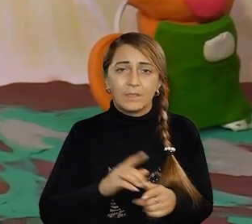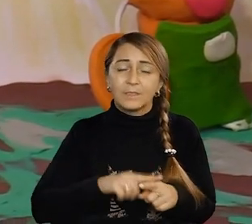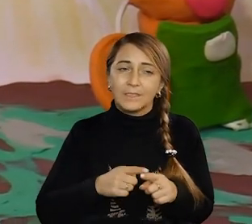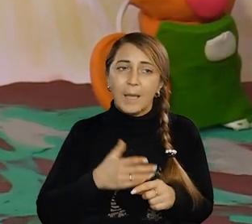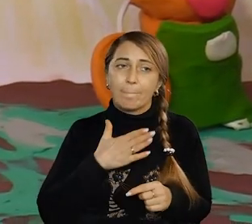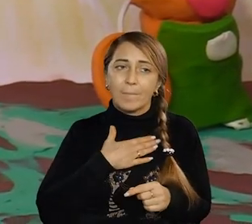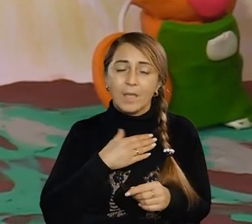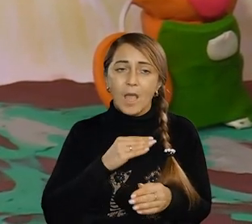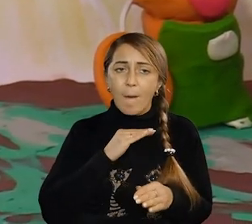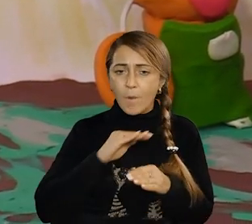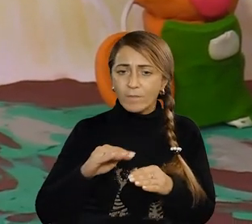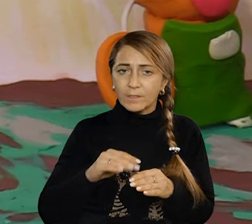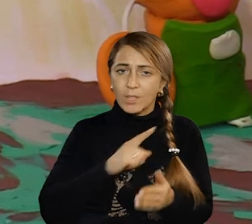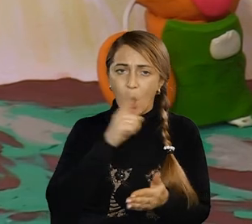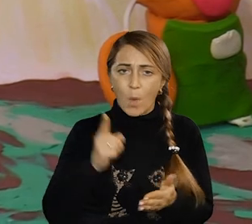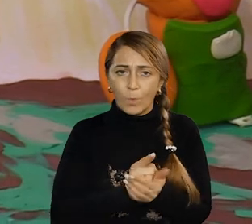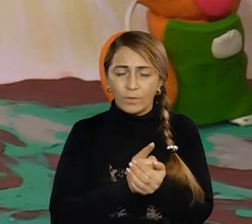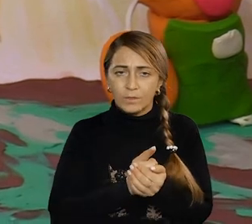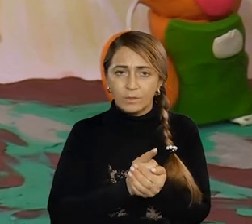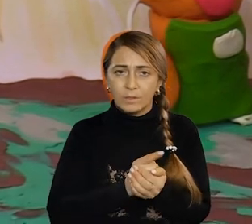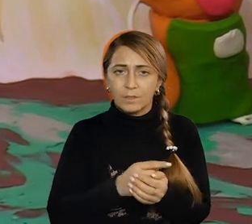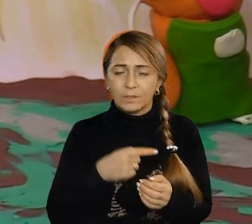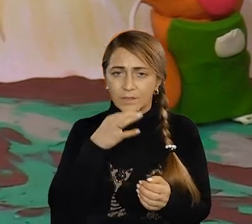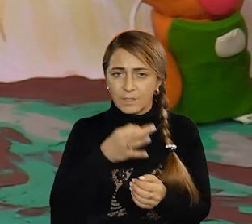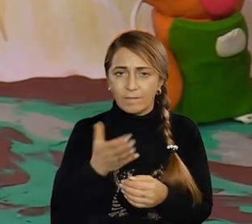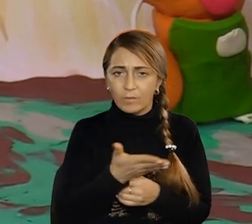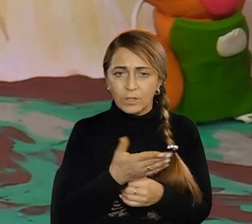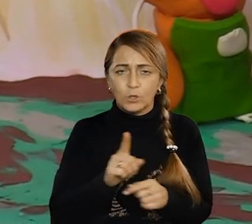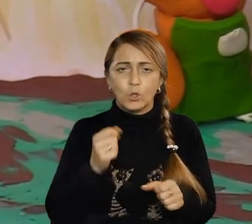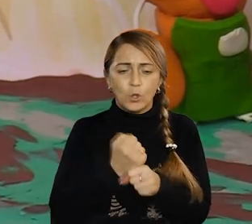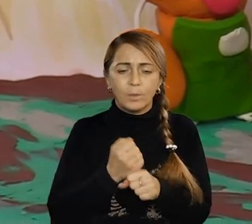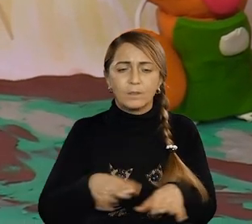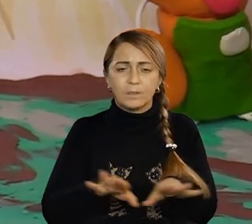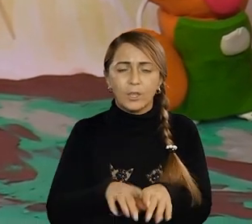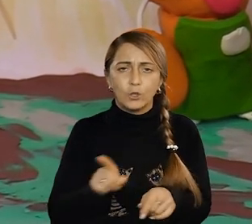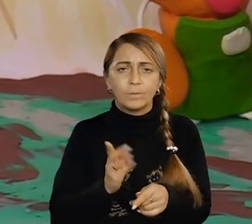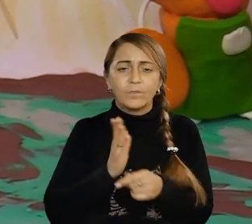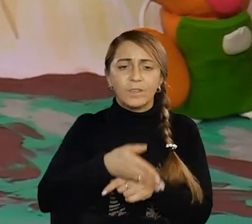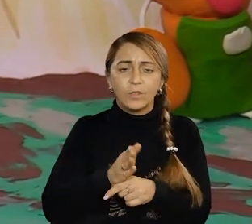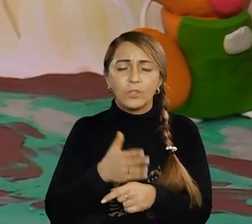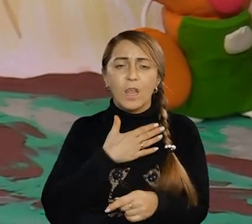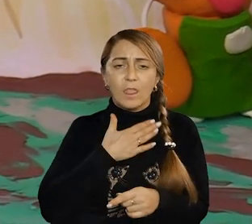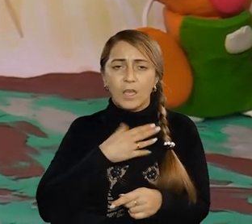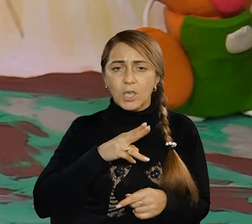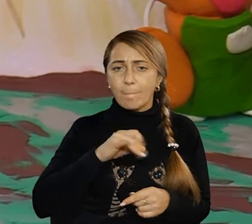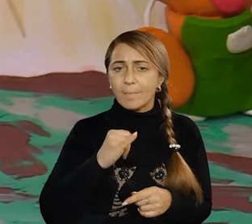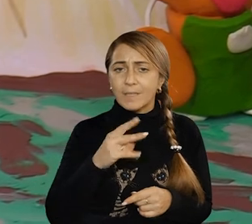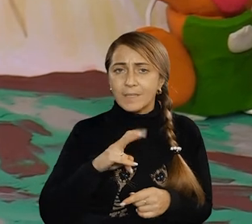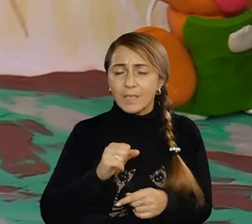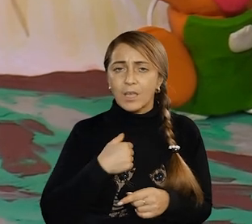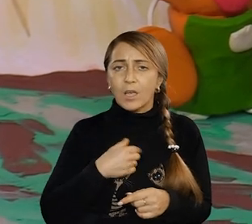Це мій професійний обов'язок», – зашарівся я. «Зробити так, щоб відвідувачі в нашій піцерії почували